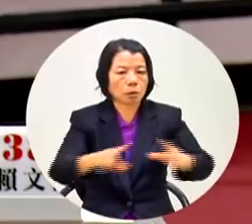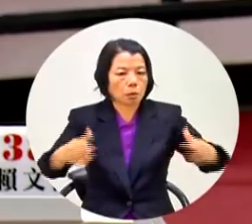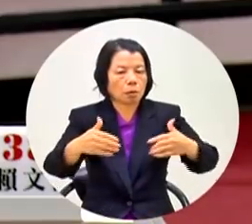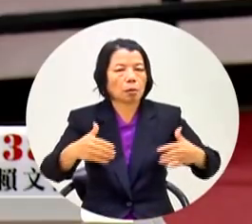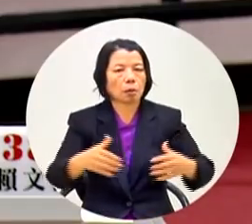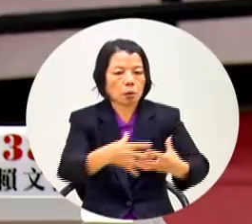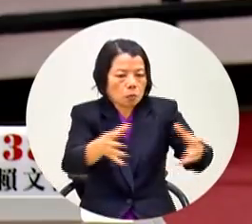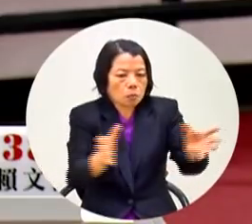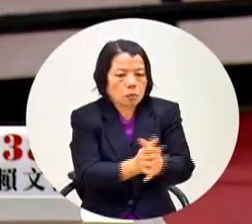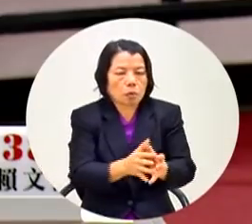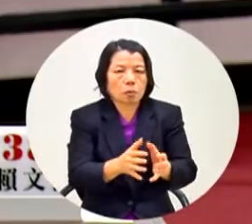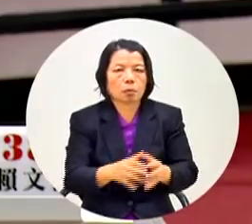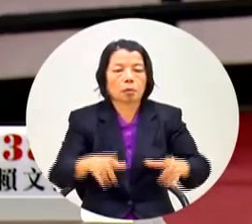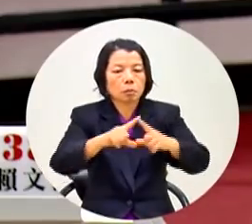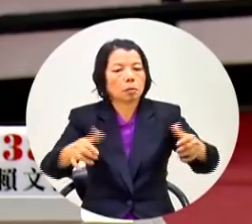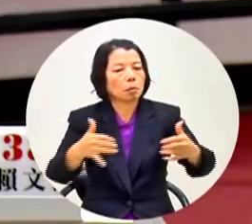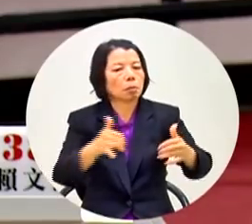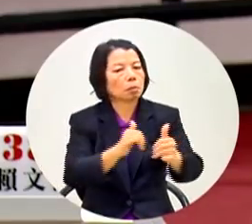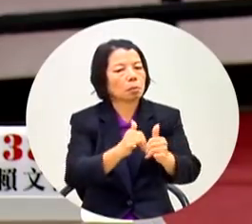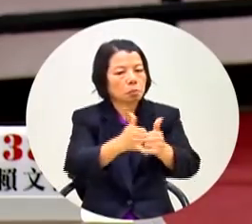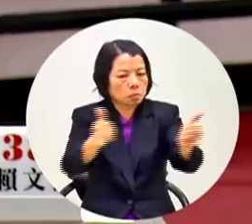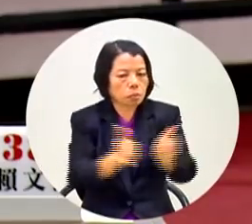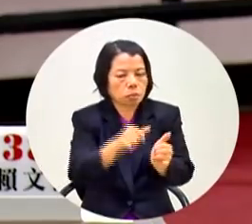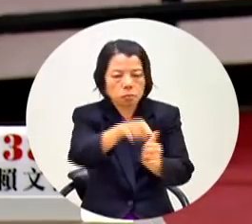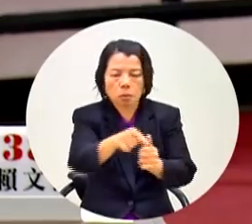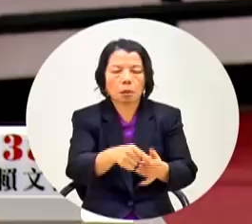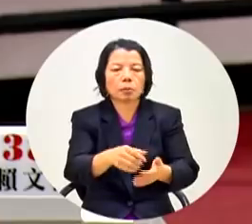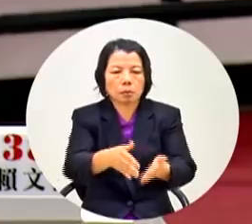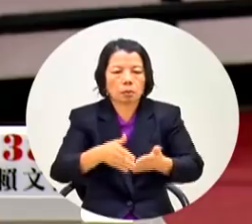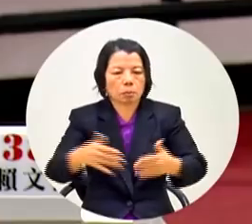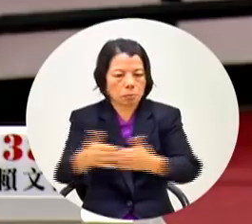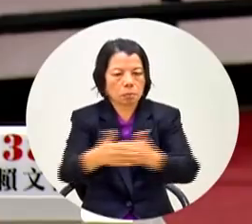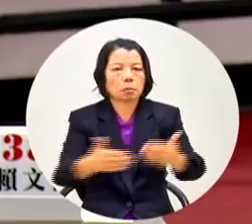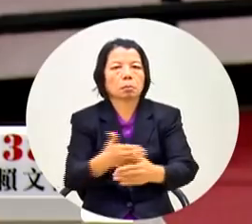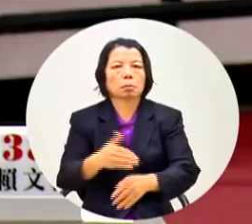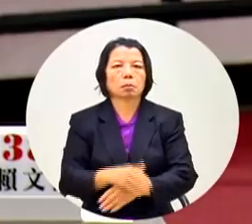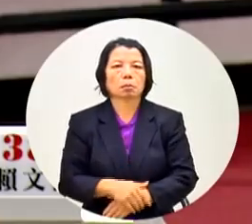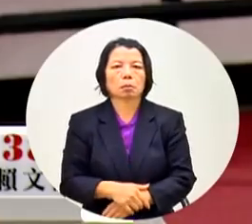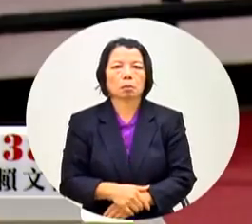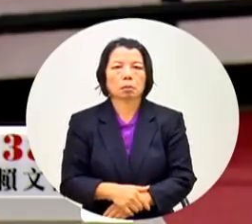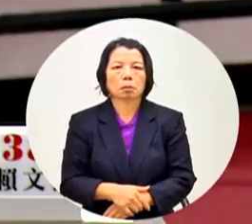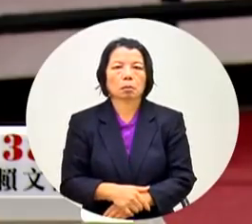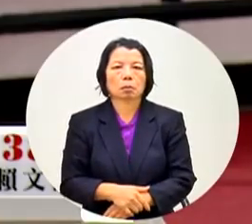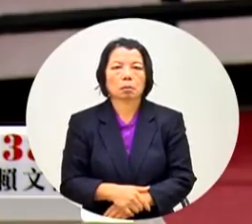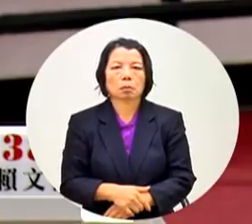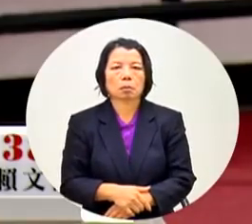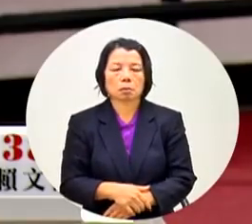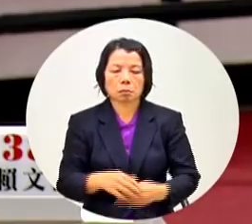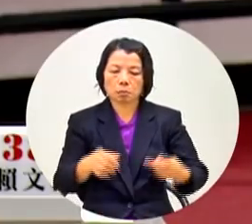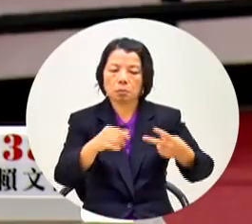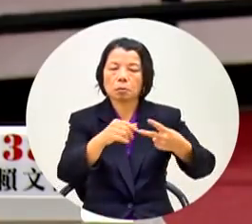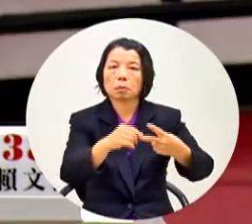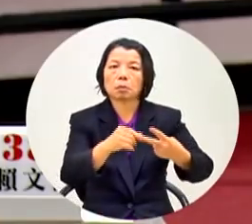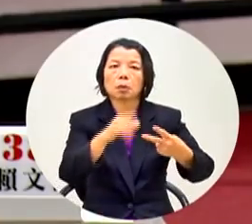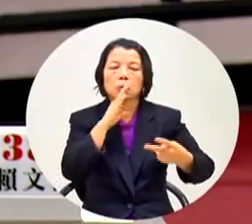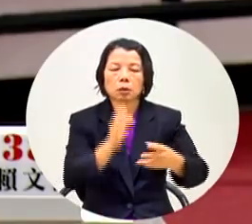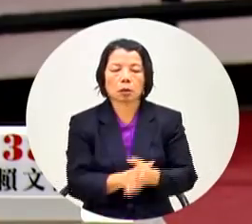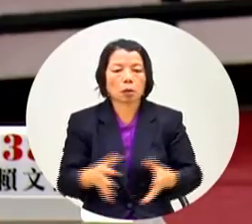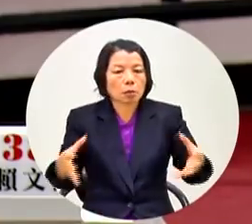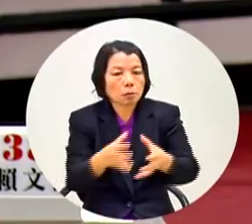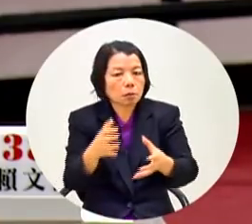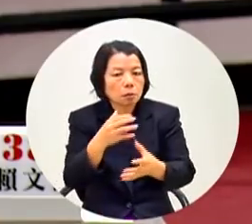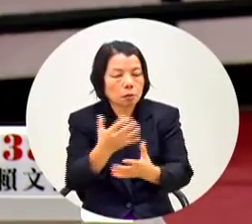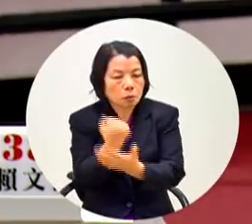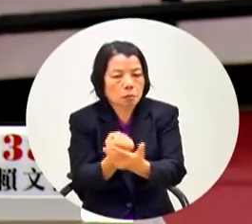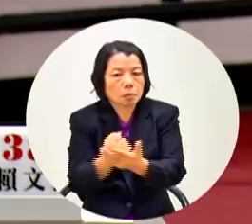想这是一个最新的一个趋势。那刚才提的第二个方案，所谓共存的方案，就是它还是专用路权。刚刚市长有提